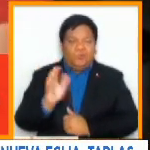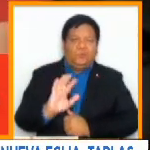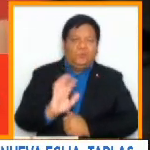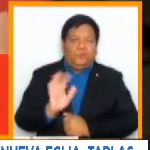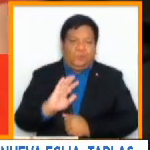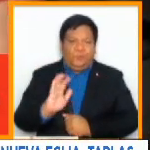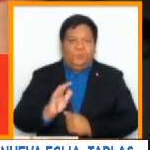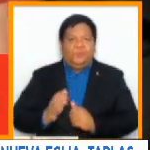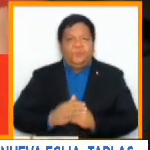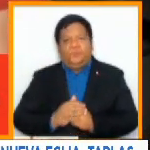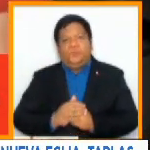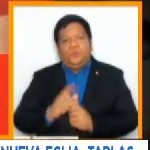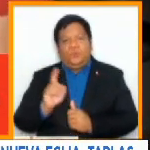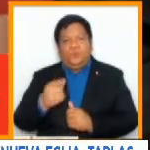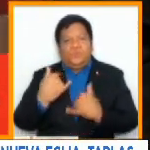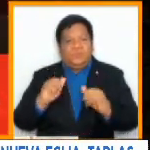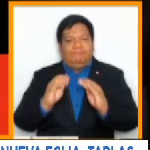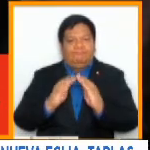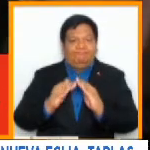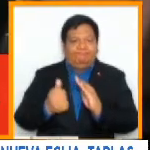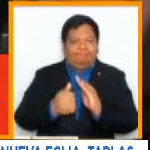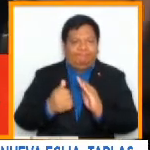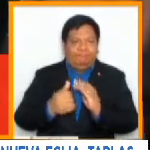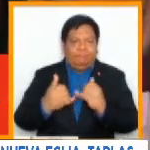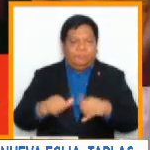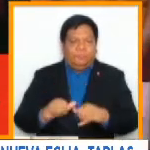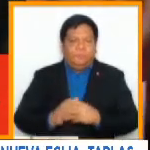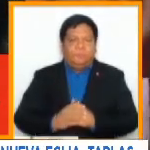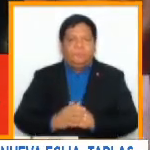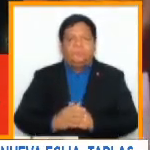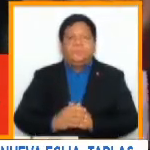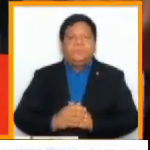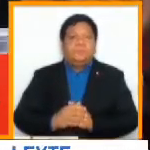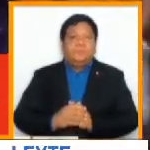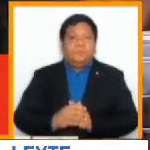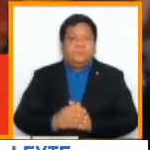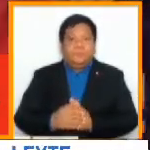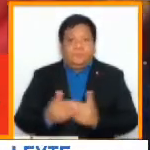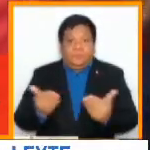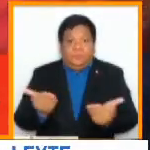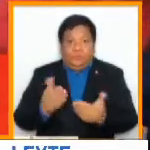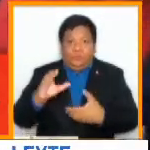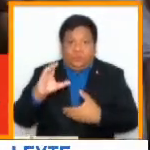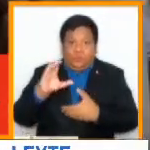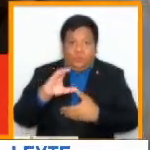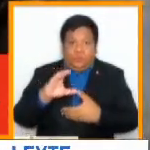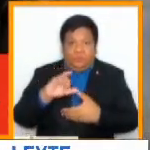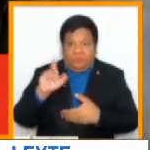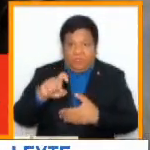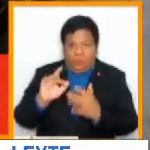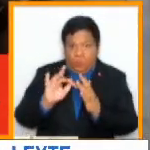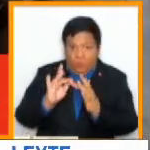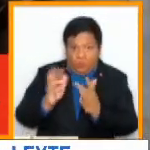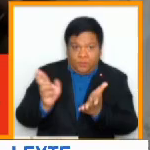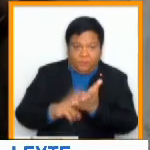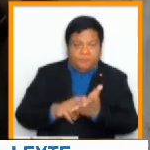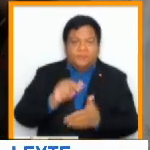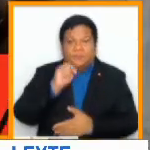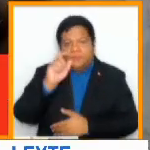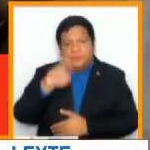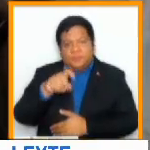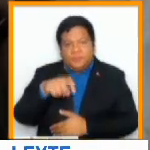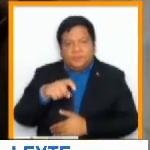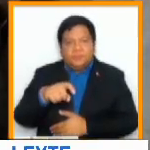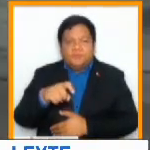Pumuyan na lang. Kailangan lang po, ma'am. Dito sa Caloocan, hindi na kailangan ng online registration o kumpirmasyon ng appointment